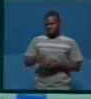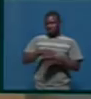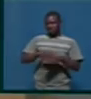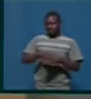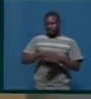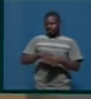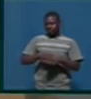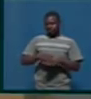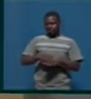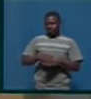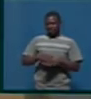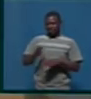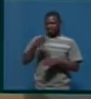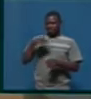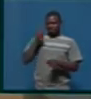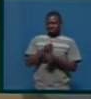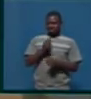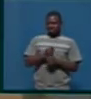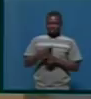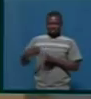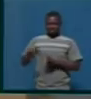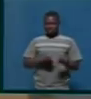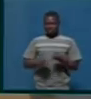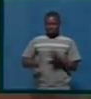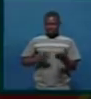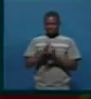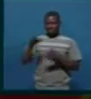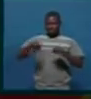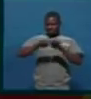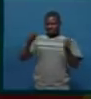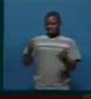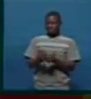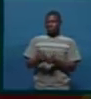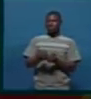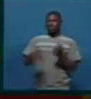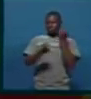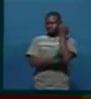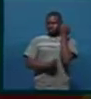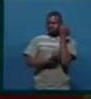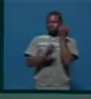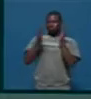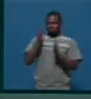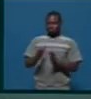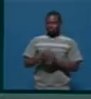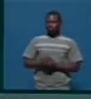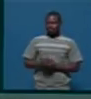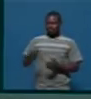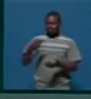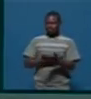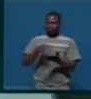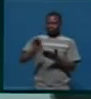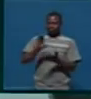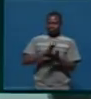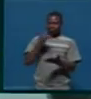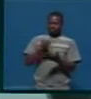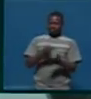sur les prestations qui nous sont offertes par des sociétés non résidentes. Le nouveau code général des impôts a été adopté par l'Assemblée